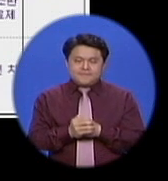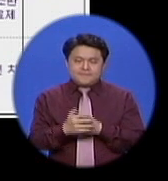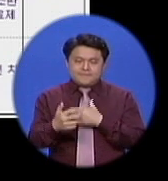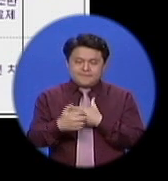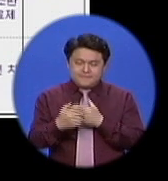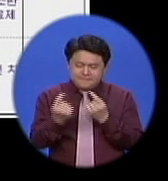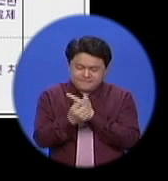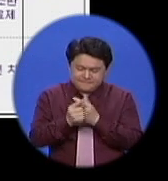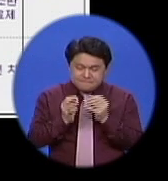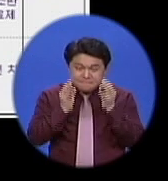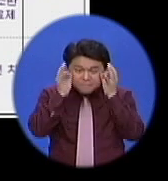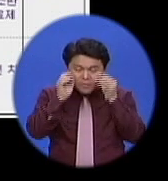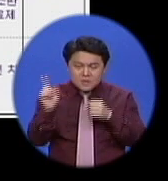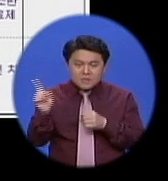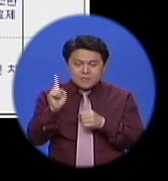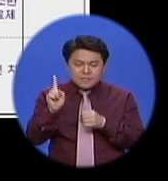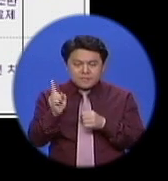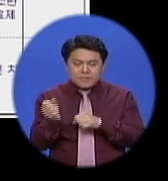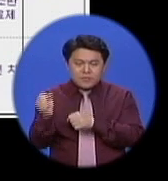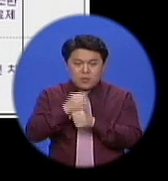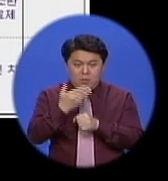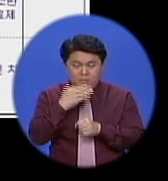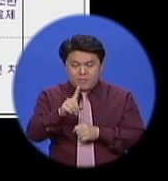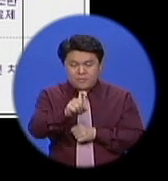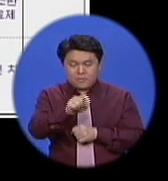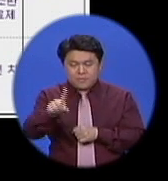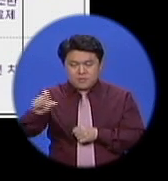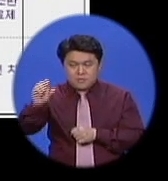30에서 40%, 가역적 치매